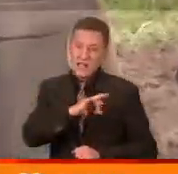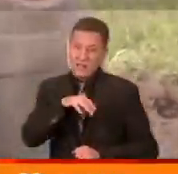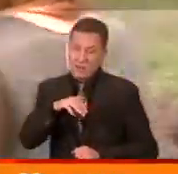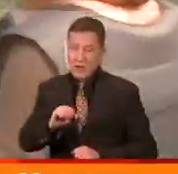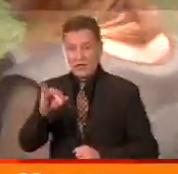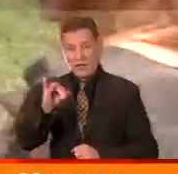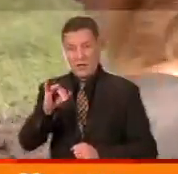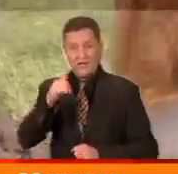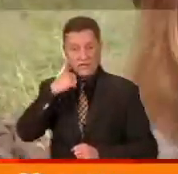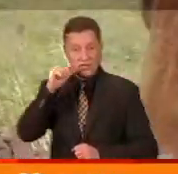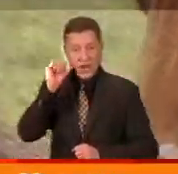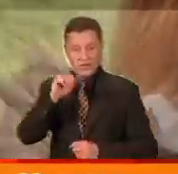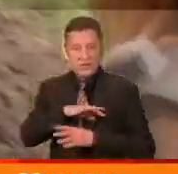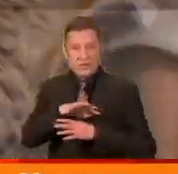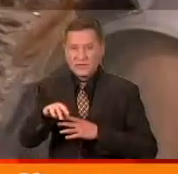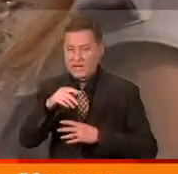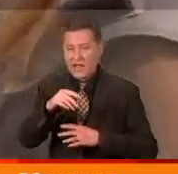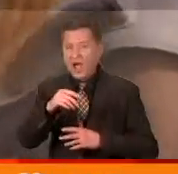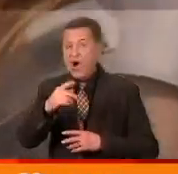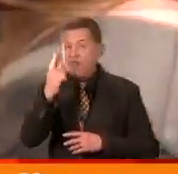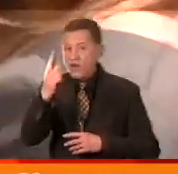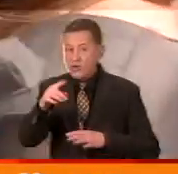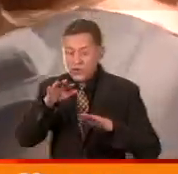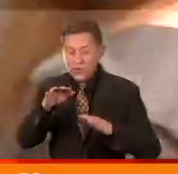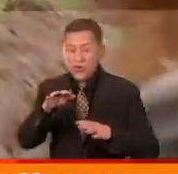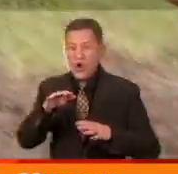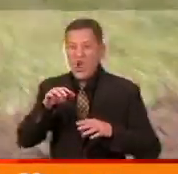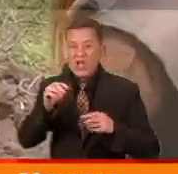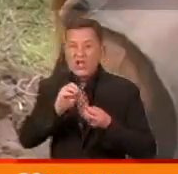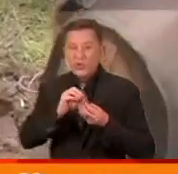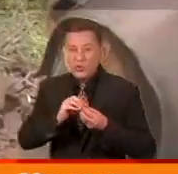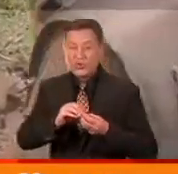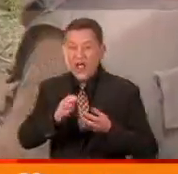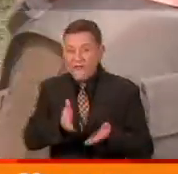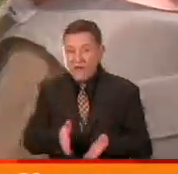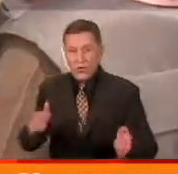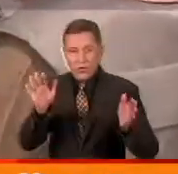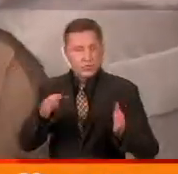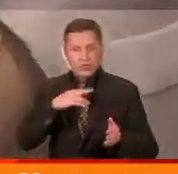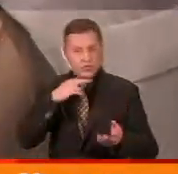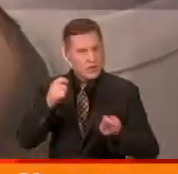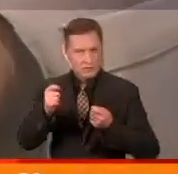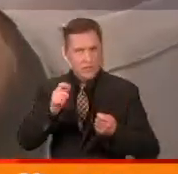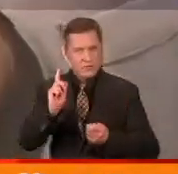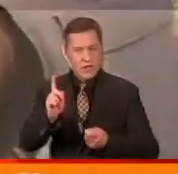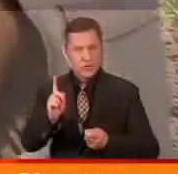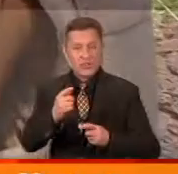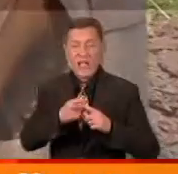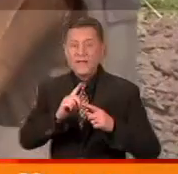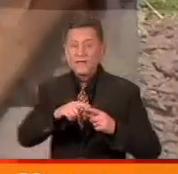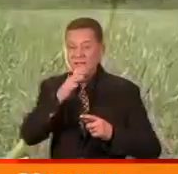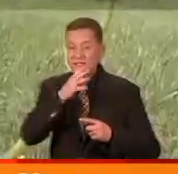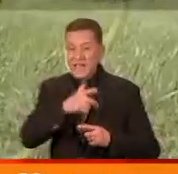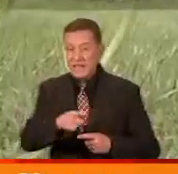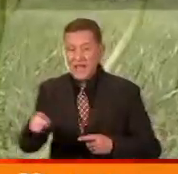вчорашній, в одну і ту ж воронку. Тобто таки попадає снаряд дважди. Так, ухо треба тримати вострух. Свій термін на фронті наш